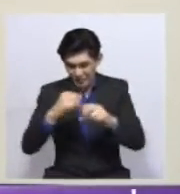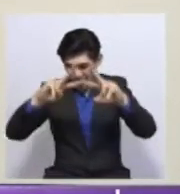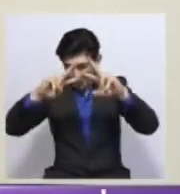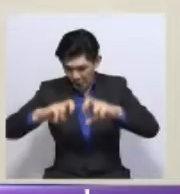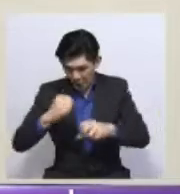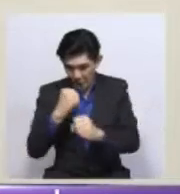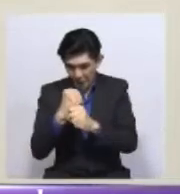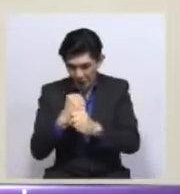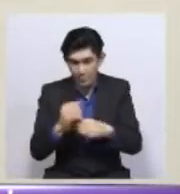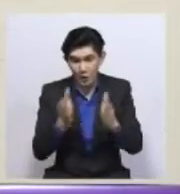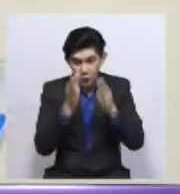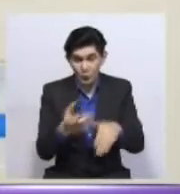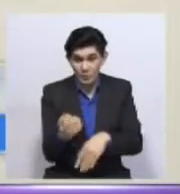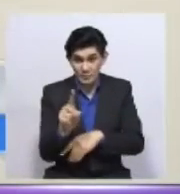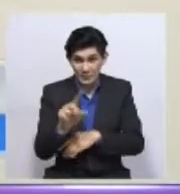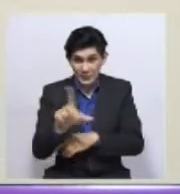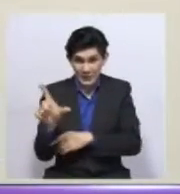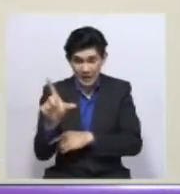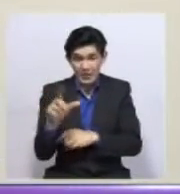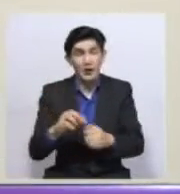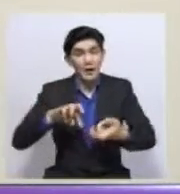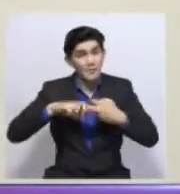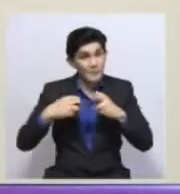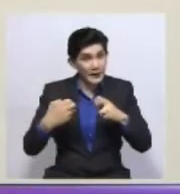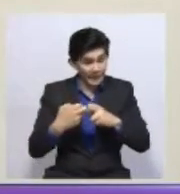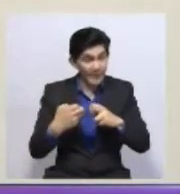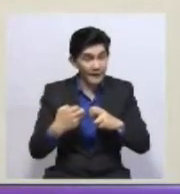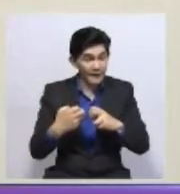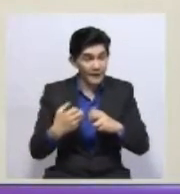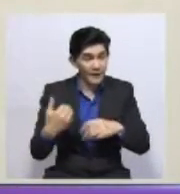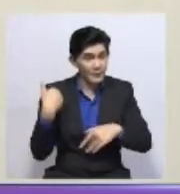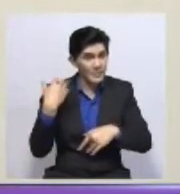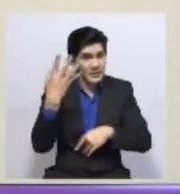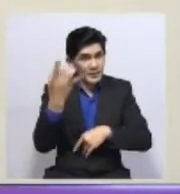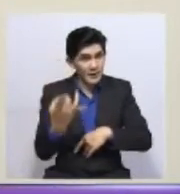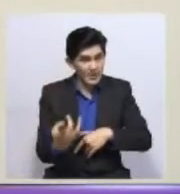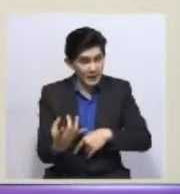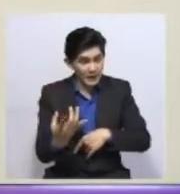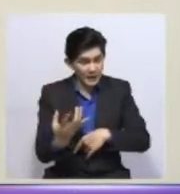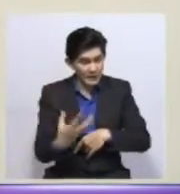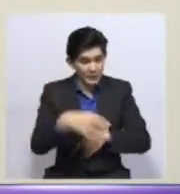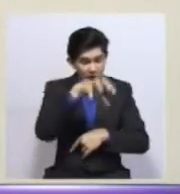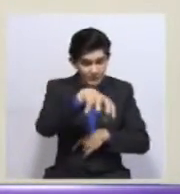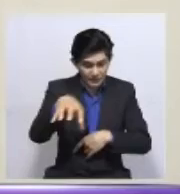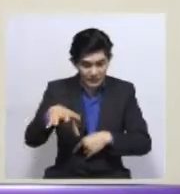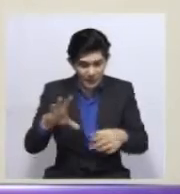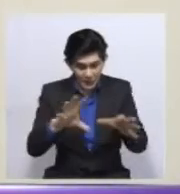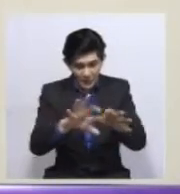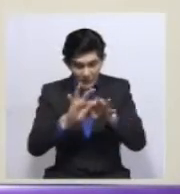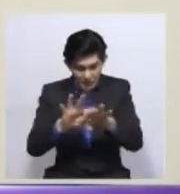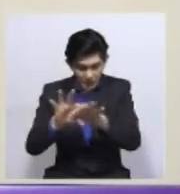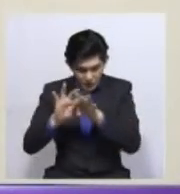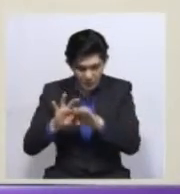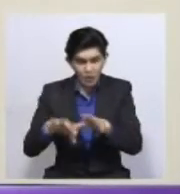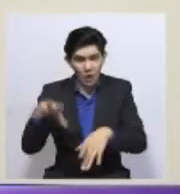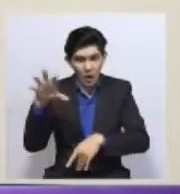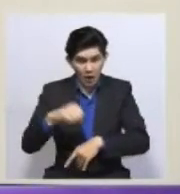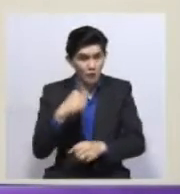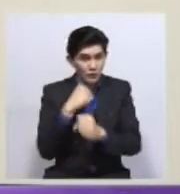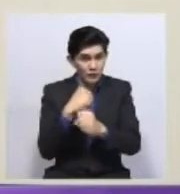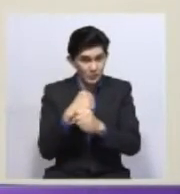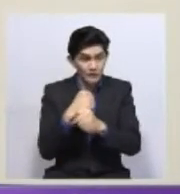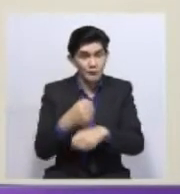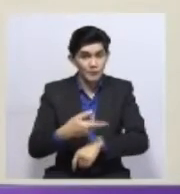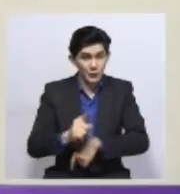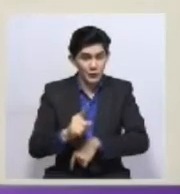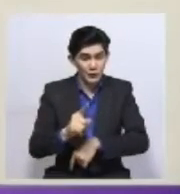ราะห์ว่า11ล้านคนเนี่ยนะฮะมีปัญหามีเรื่องอะไรบ้างที่หน่วยงานที่เกี่ยวข้องจะสามารถนำไปใ